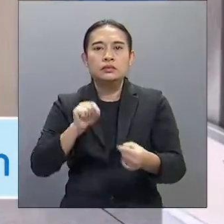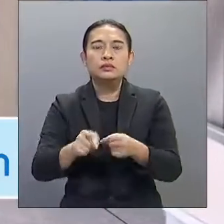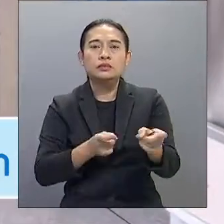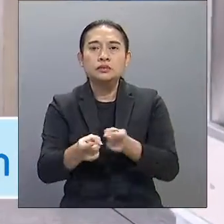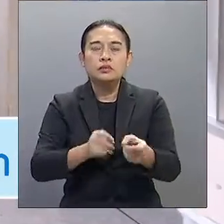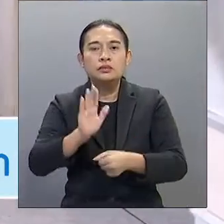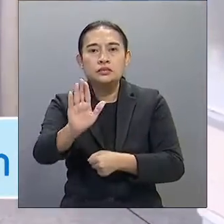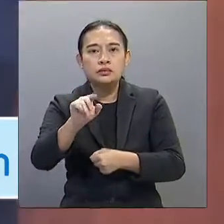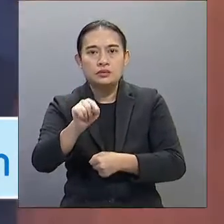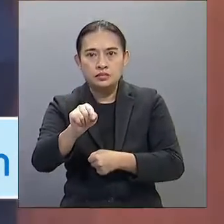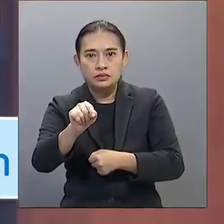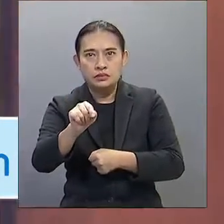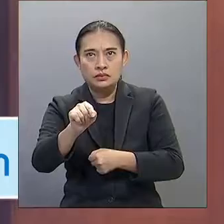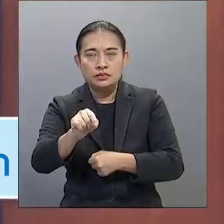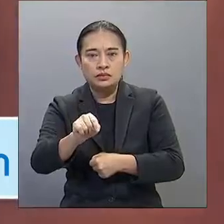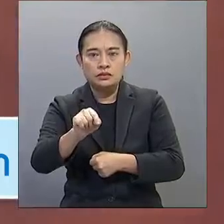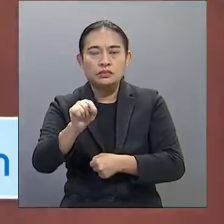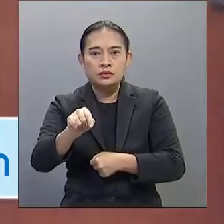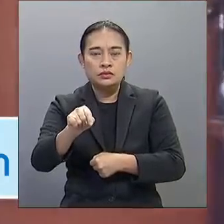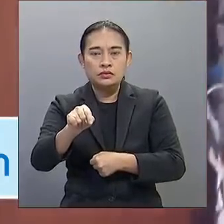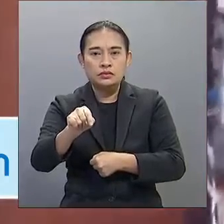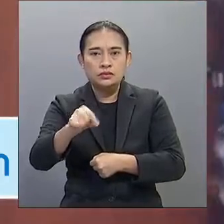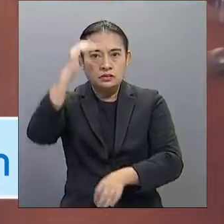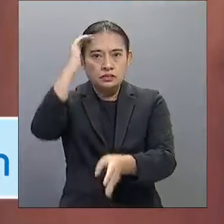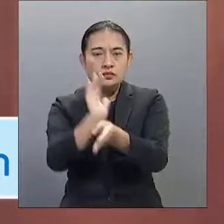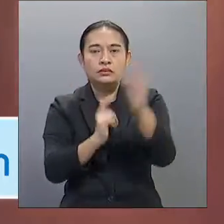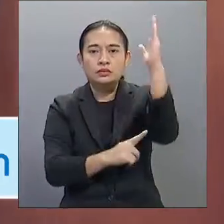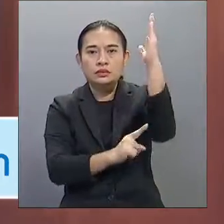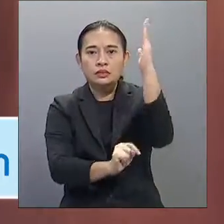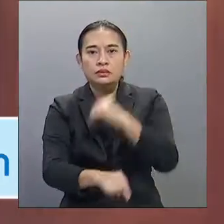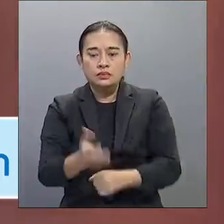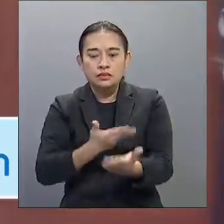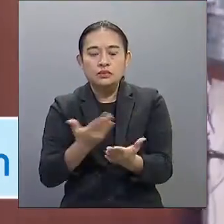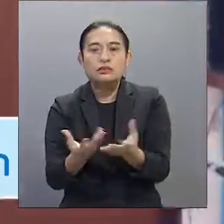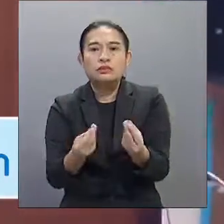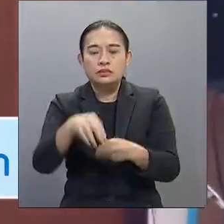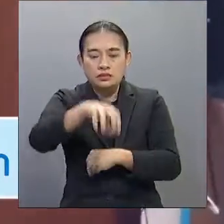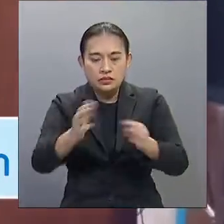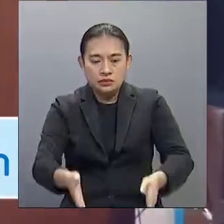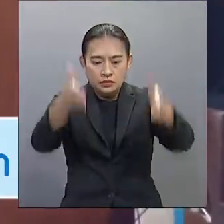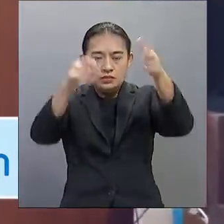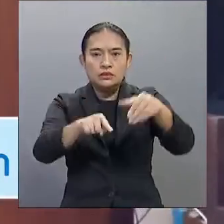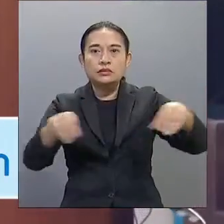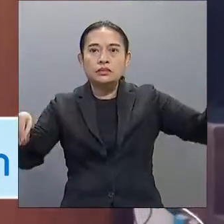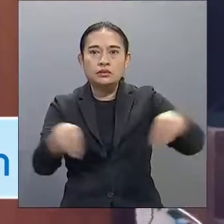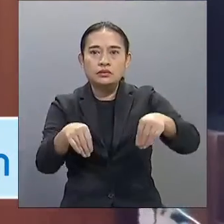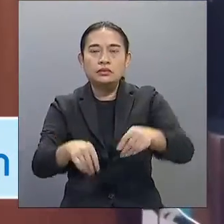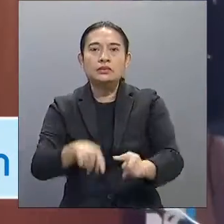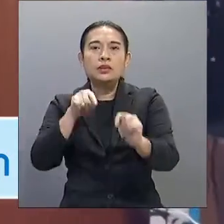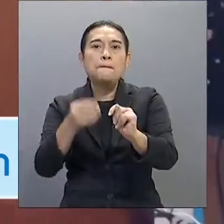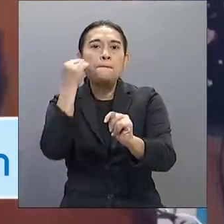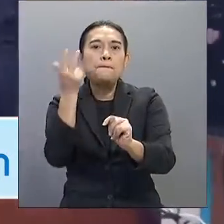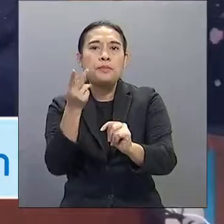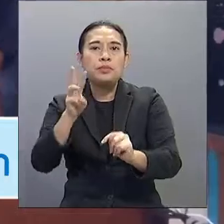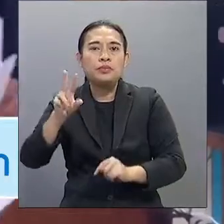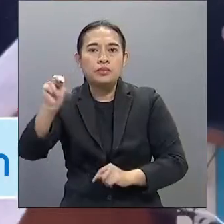ดำรวจ รังมีการจัซือ ที่ดินเพื่เภียมจะก่อสรางอาคารที่ทำการแ่ให้ใกล่กั ถนนเลี้ยงเมืองตำวนบ้านควร